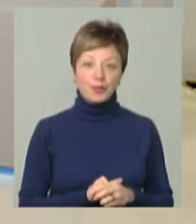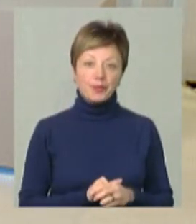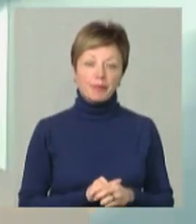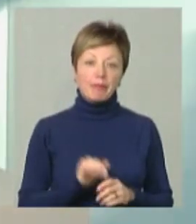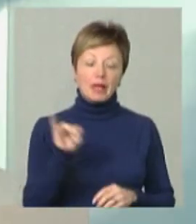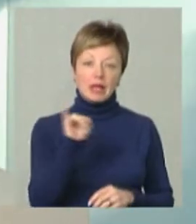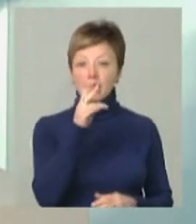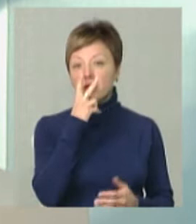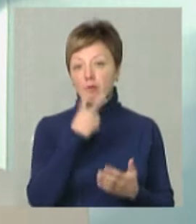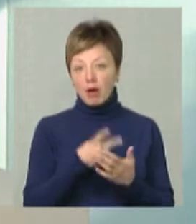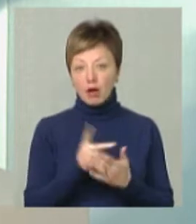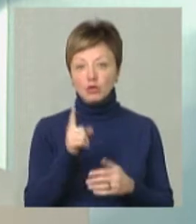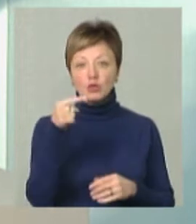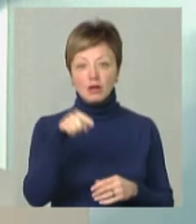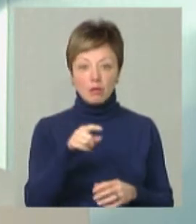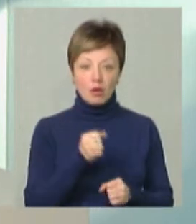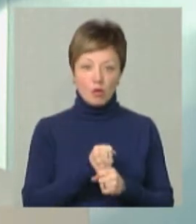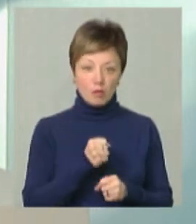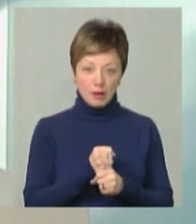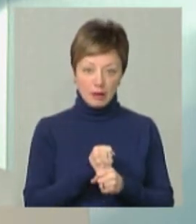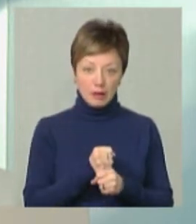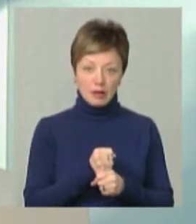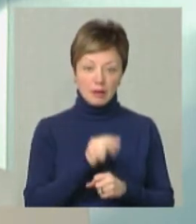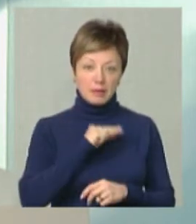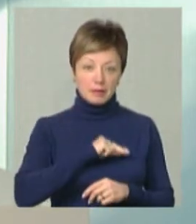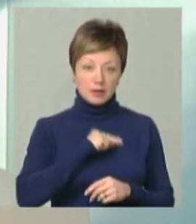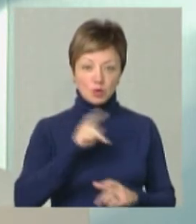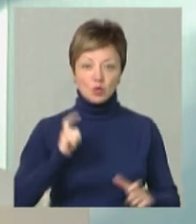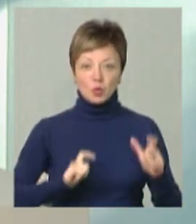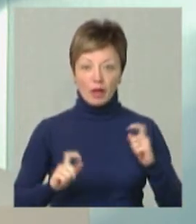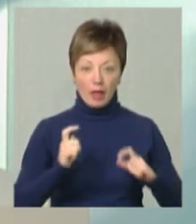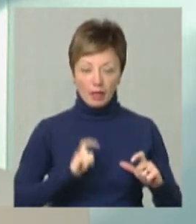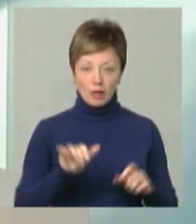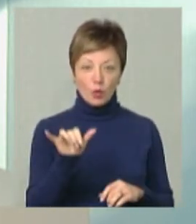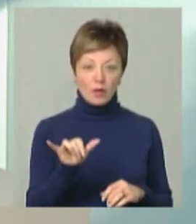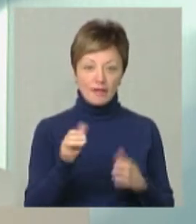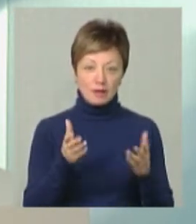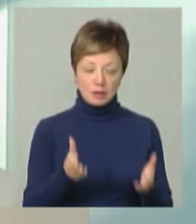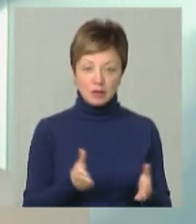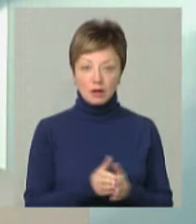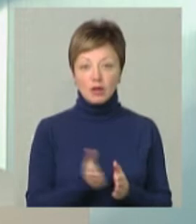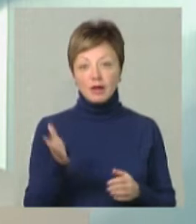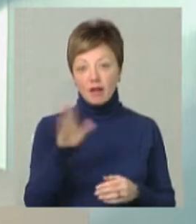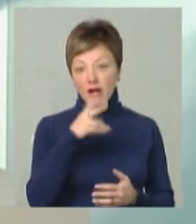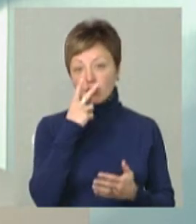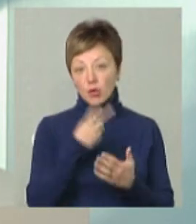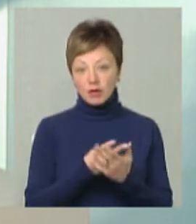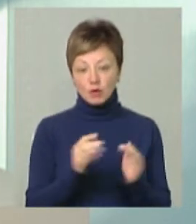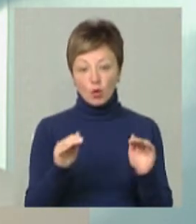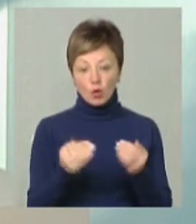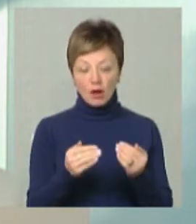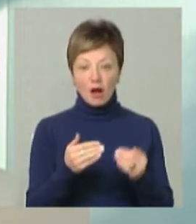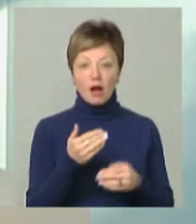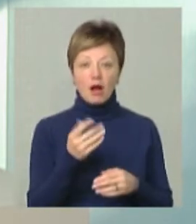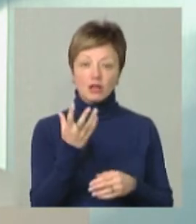і бачила, що там робили співробітники, студенти університету. Давайте подивимося уривок, а